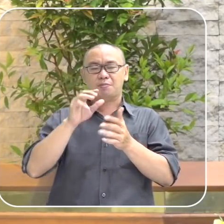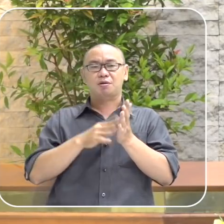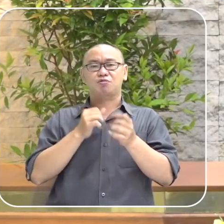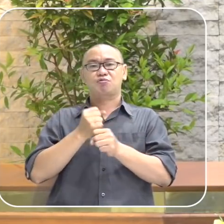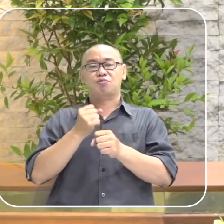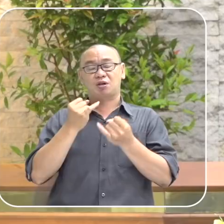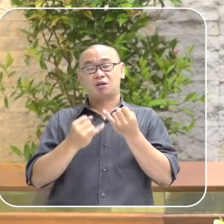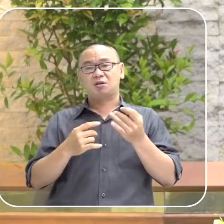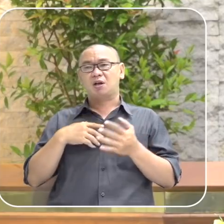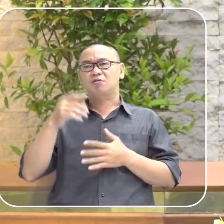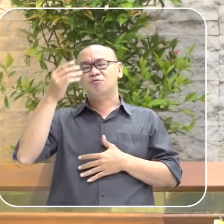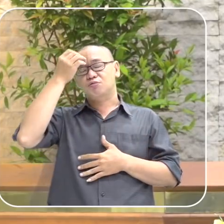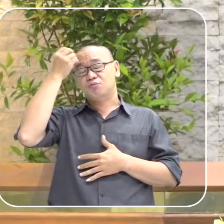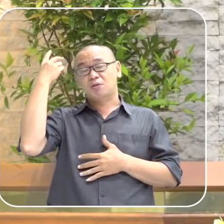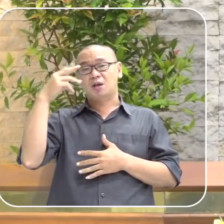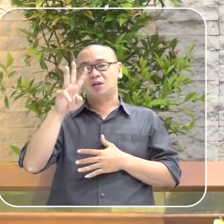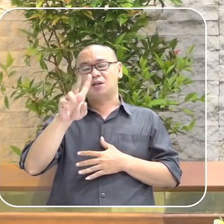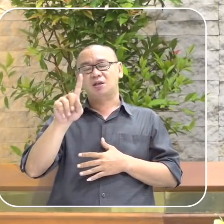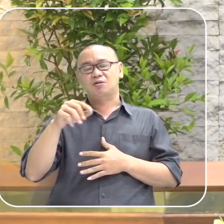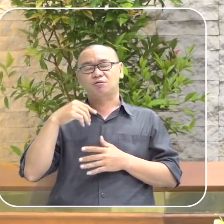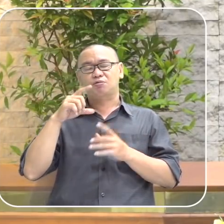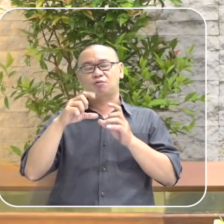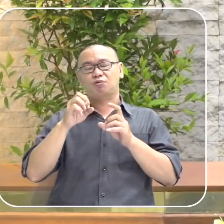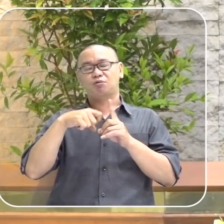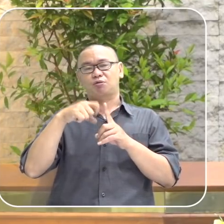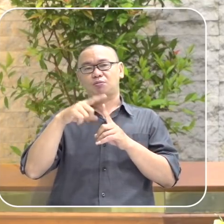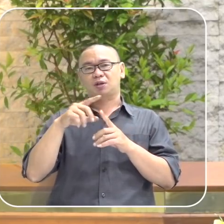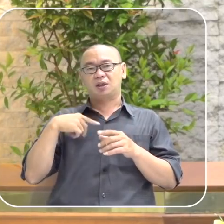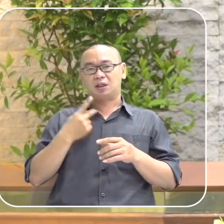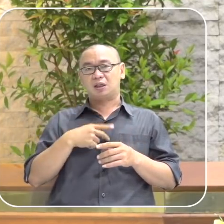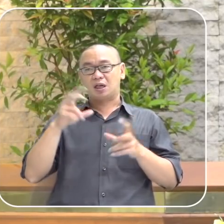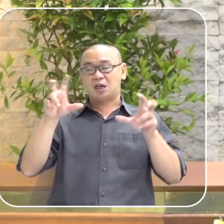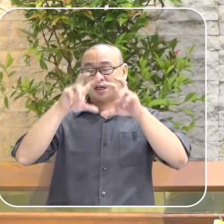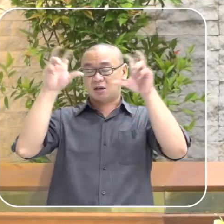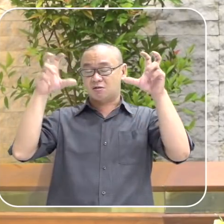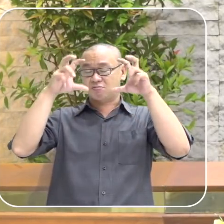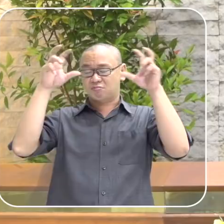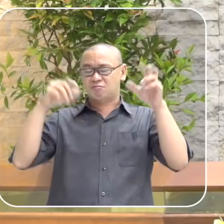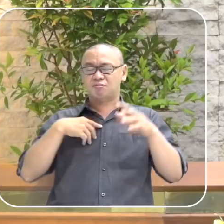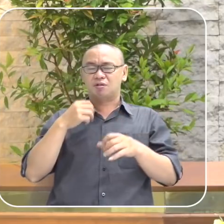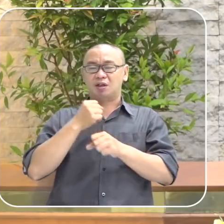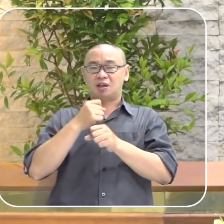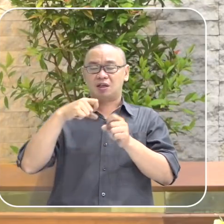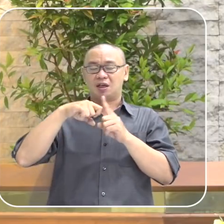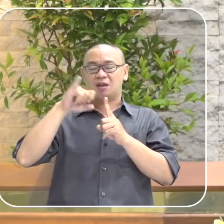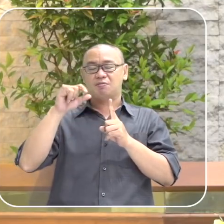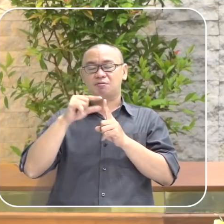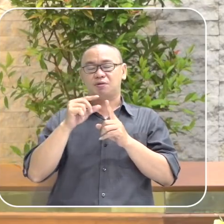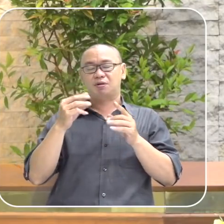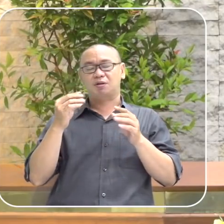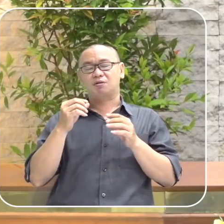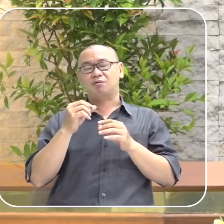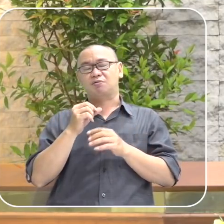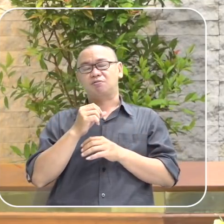Oktober nanti kita akan merayakan hari ulang tahun GKI Peterongan yang ke-54. Bapak Ibu Saudara bisa mengikuti